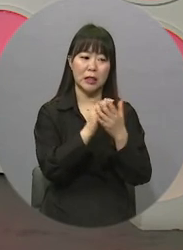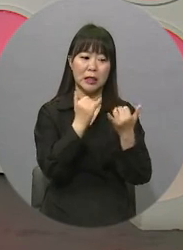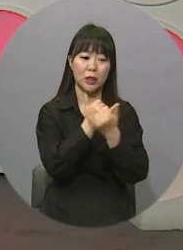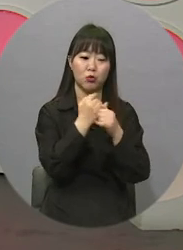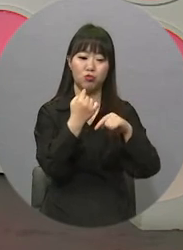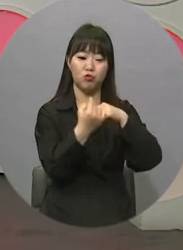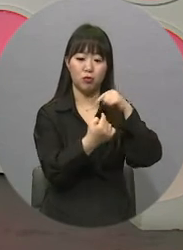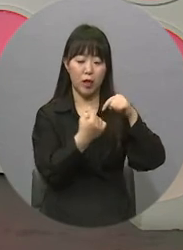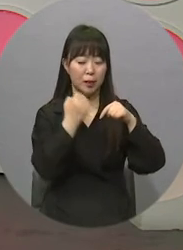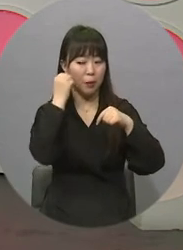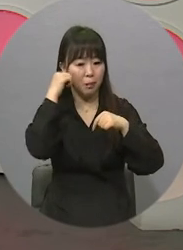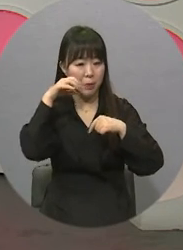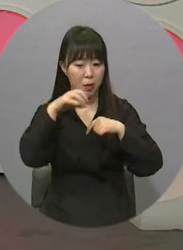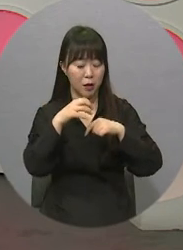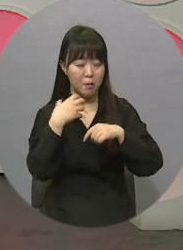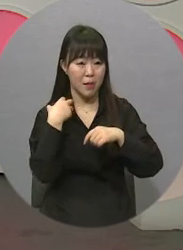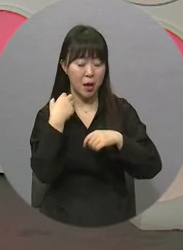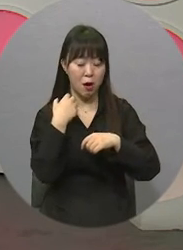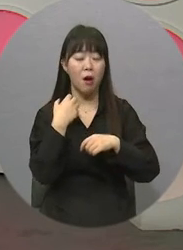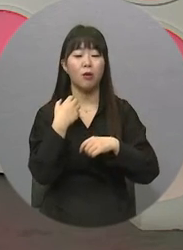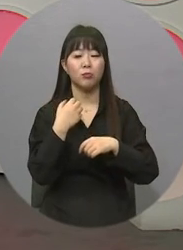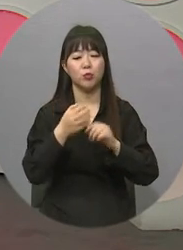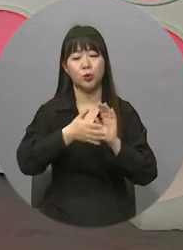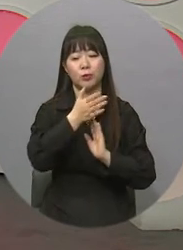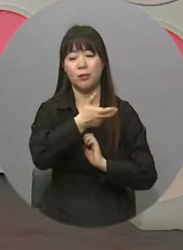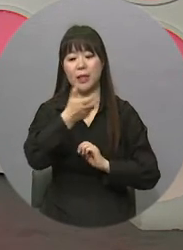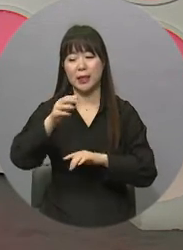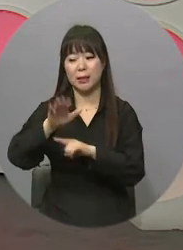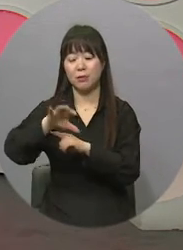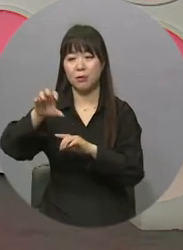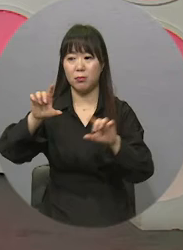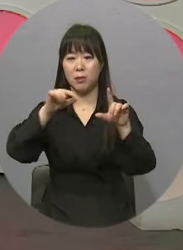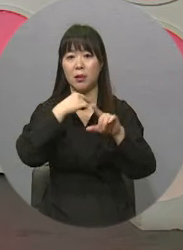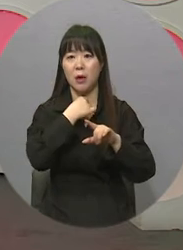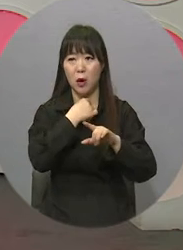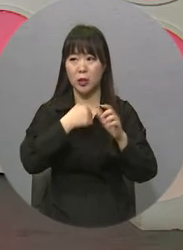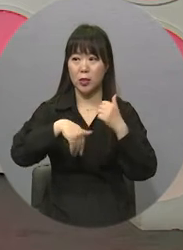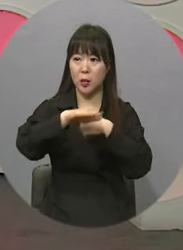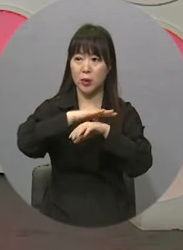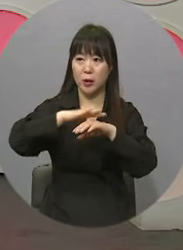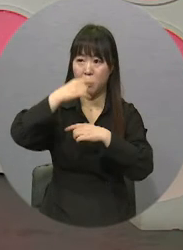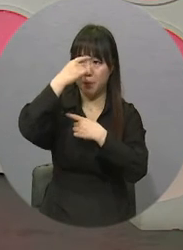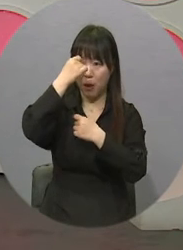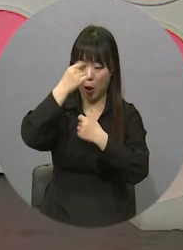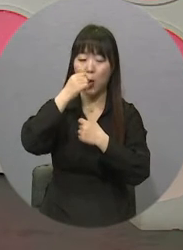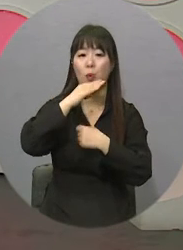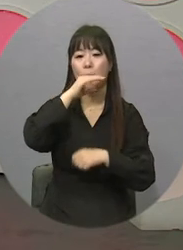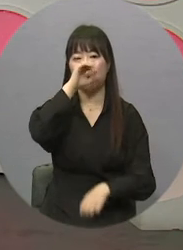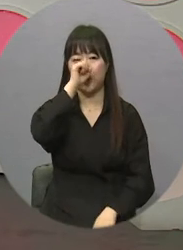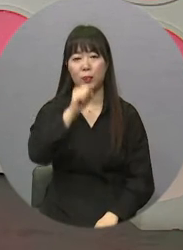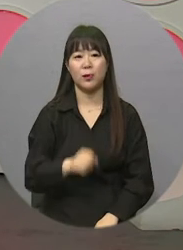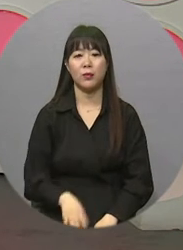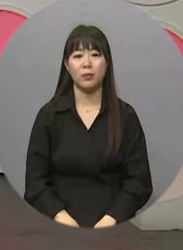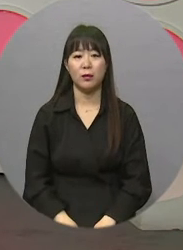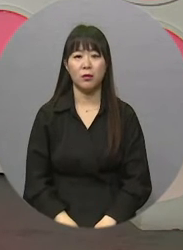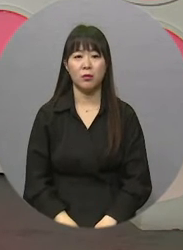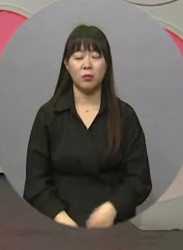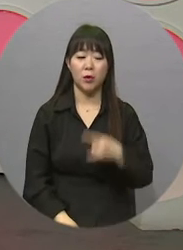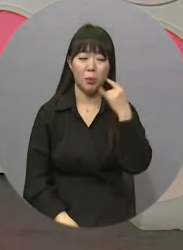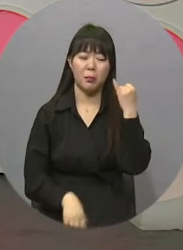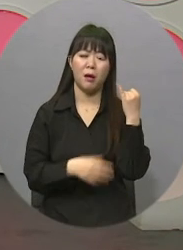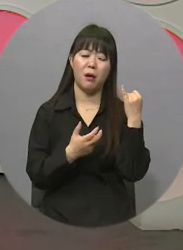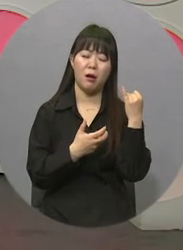예정이었습니다. 도시를 떠나 시골에서 살고 싶은 삶과 딱 맞아서 좋았습니다. 엄마가